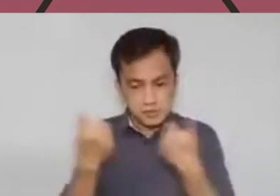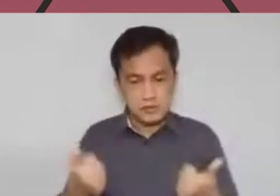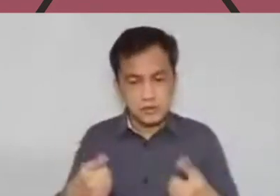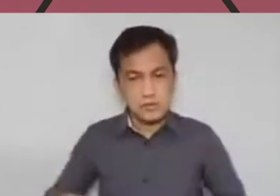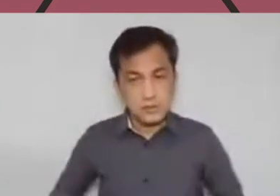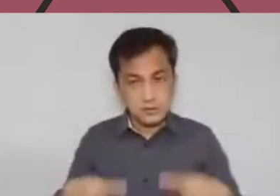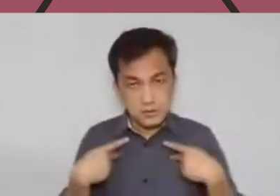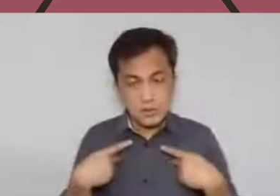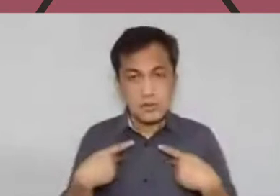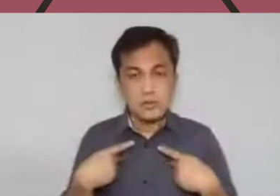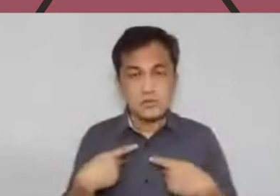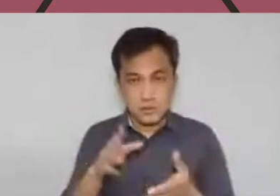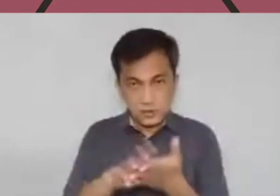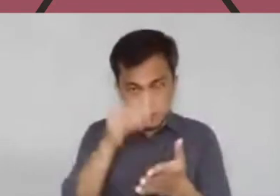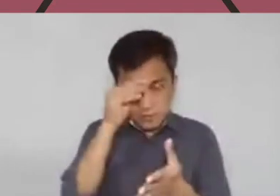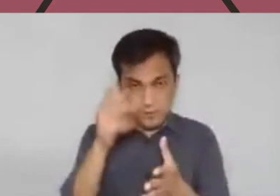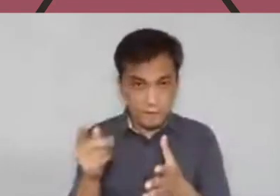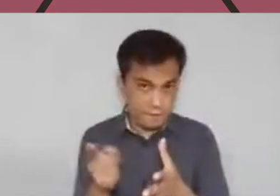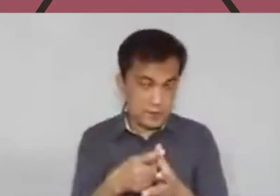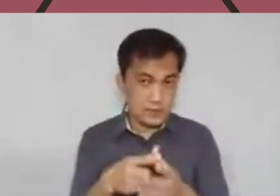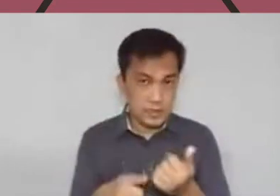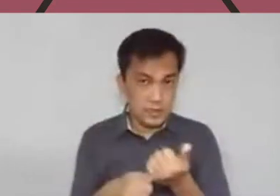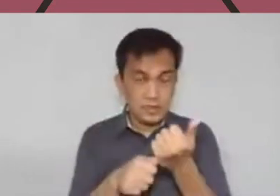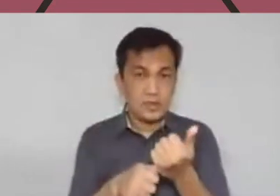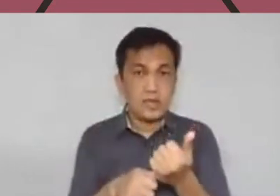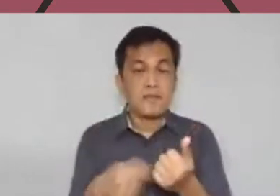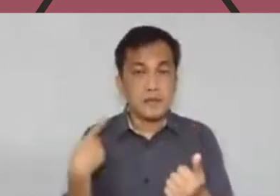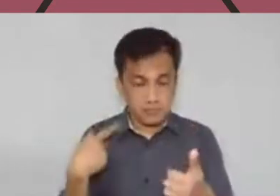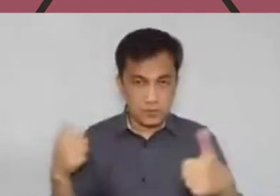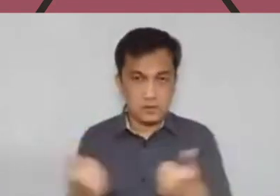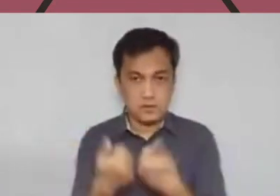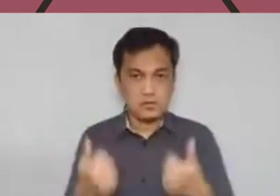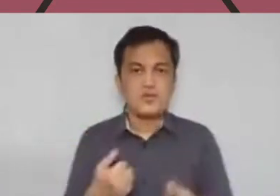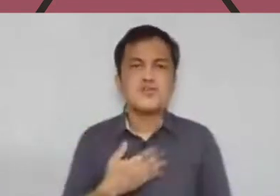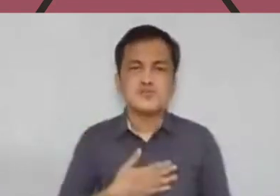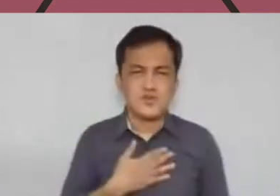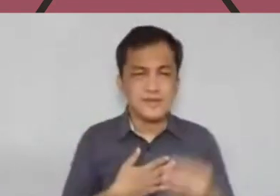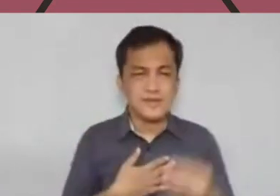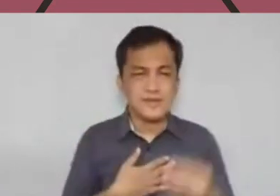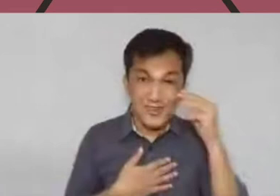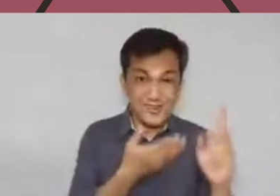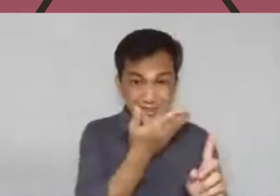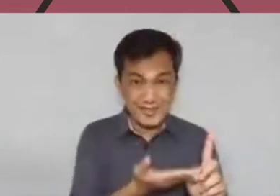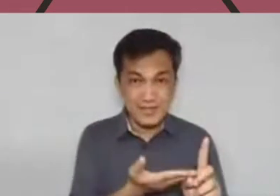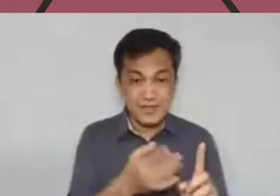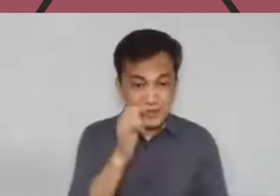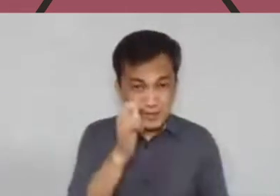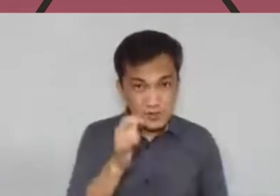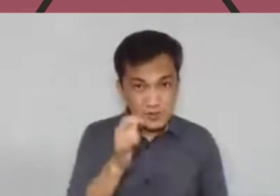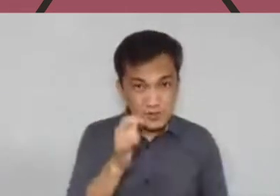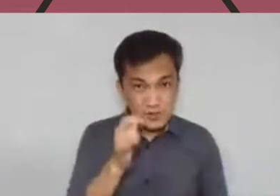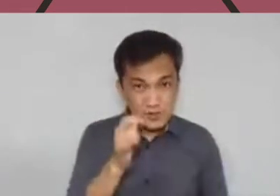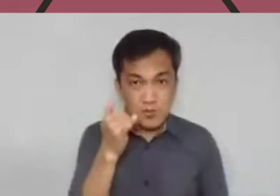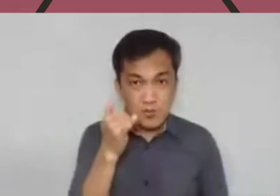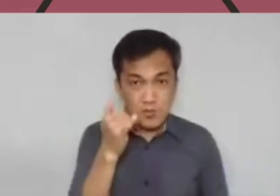aid kapag may nangyaring ganito. Nagustuhan ni Mario ang YouTube channel na ito dahil ang mga video ay nasa